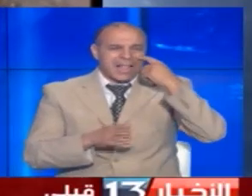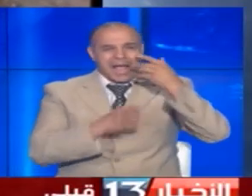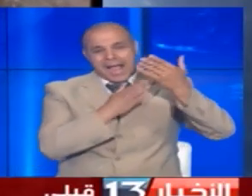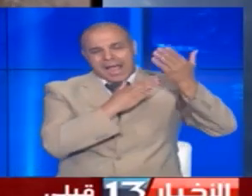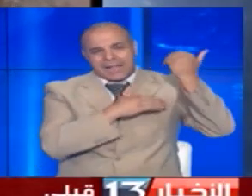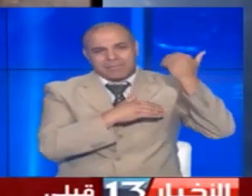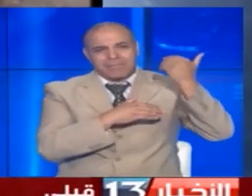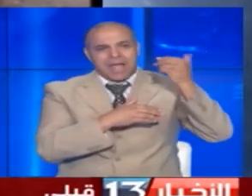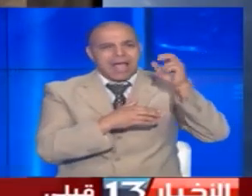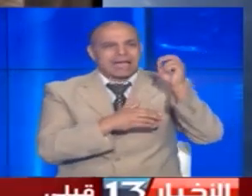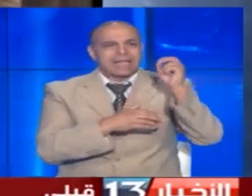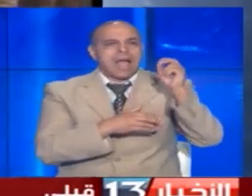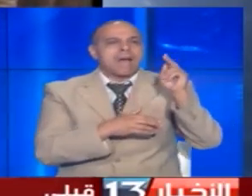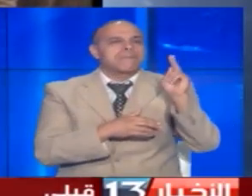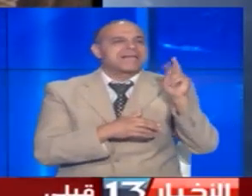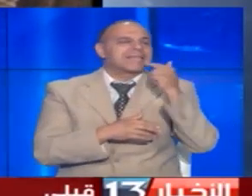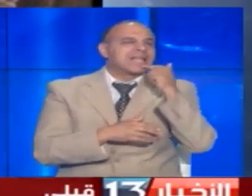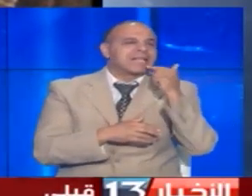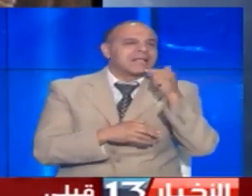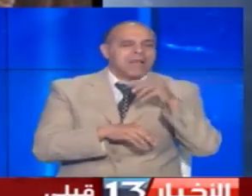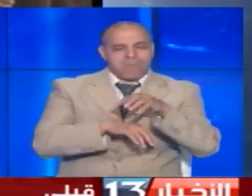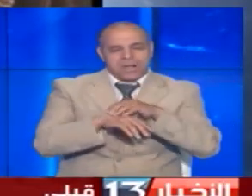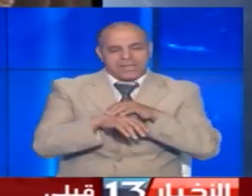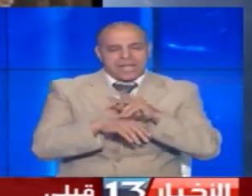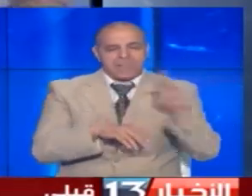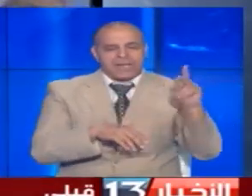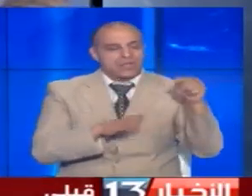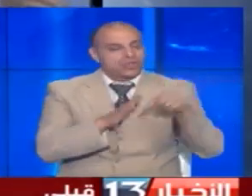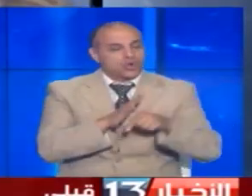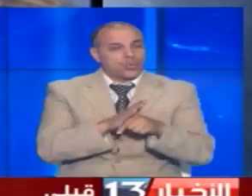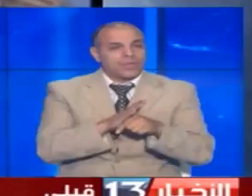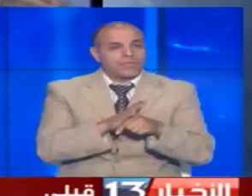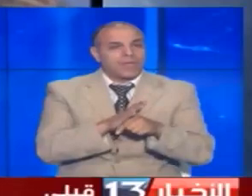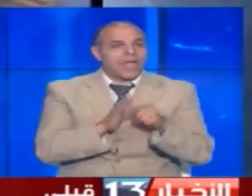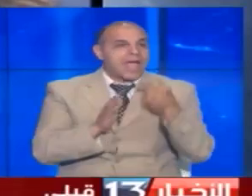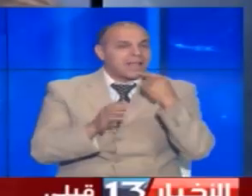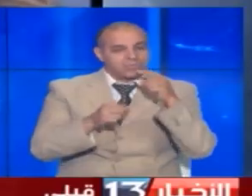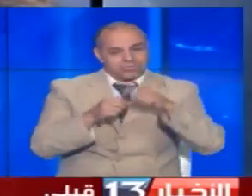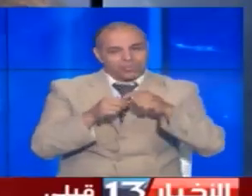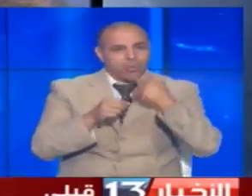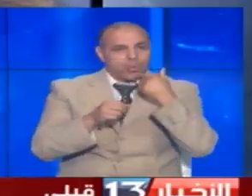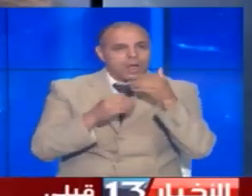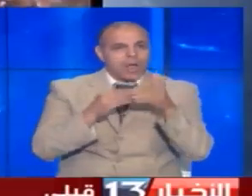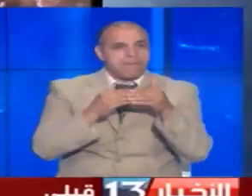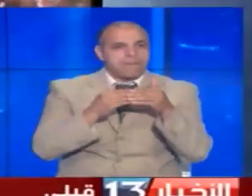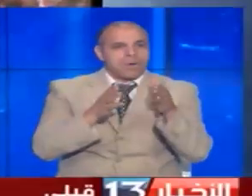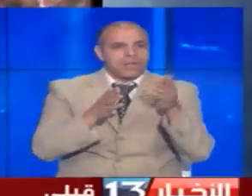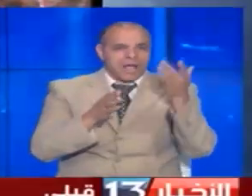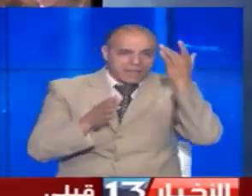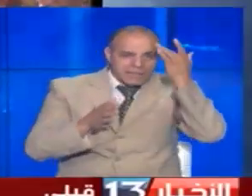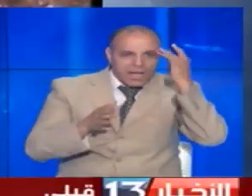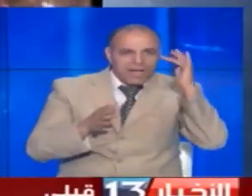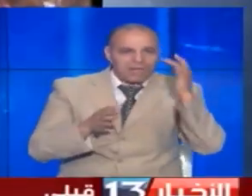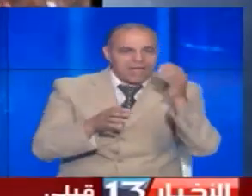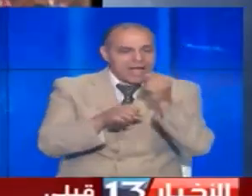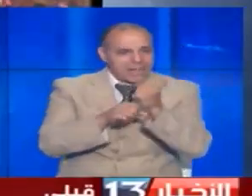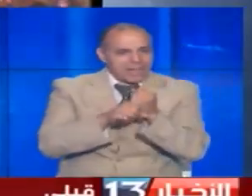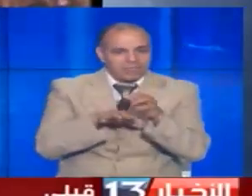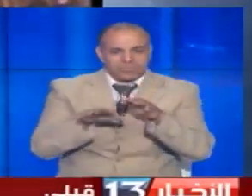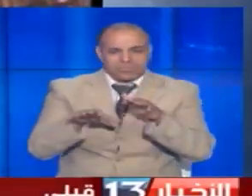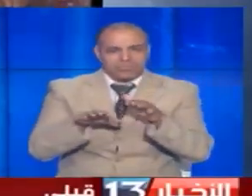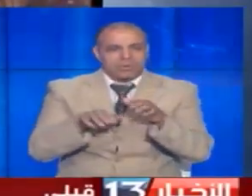بقريه بدات فيه جبيل الجنوبيه للاشراف من جديد عبر بوابه الثقافه باحترام ه فعاليات